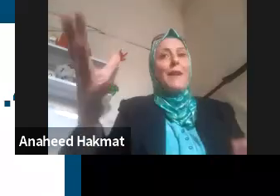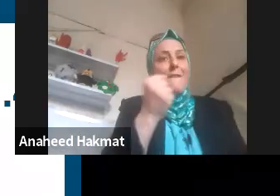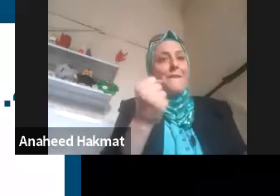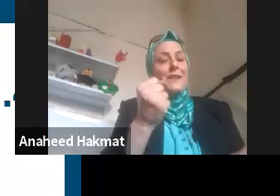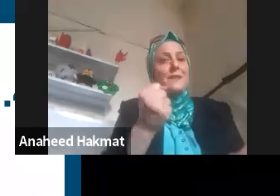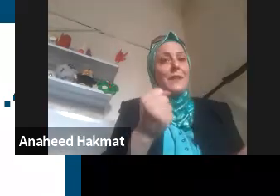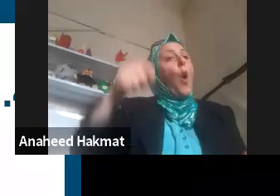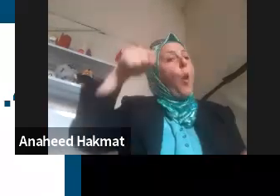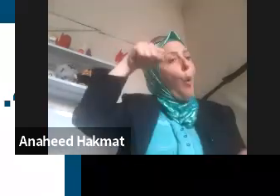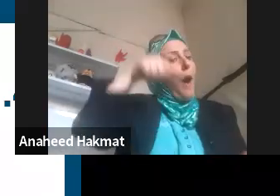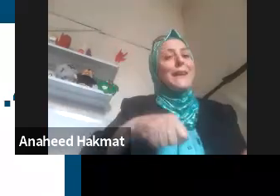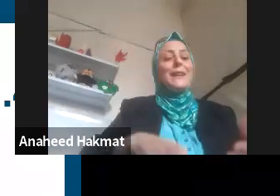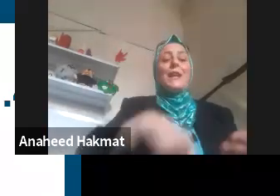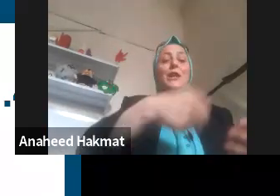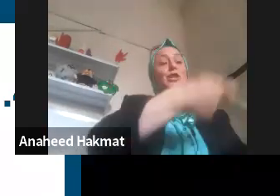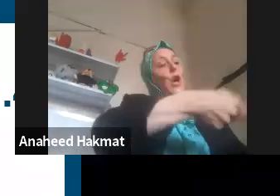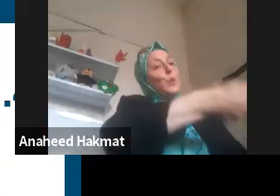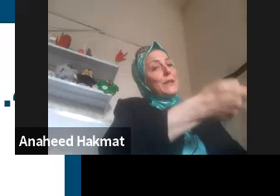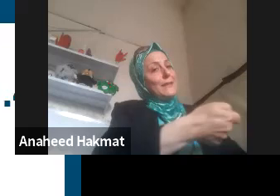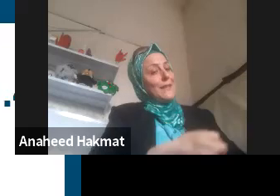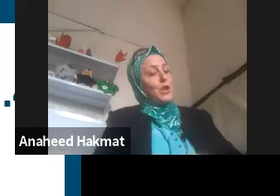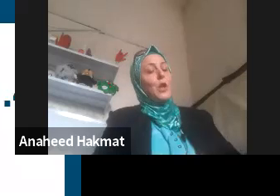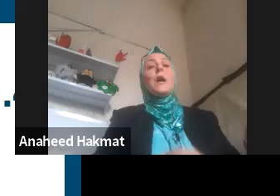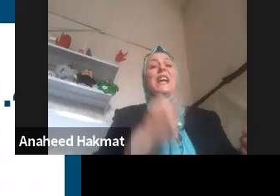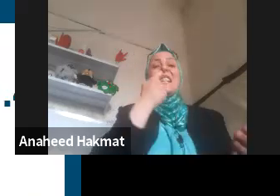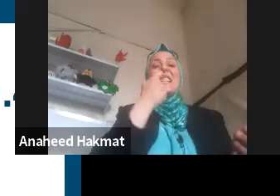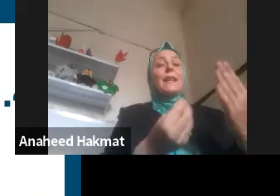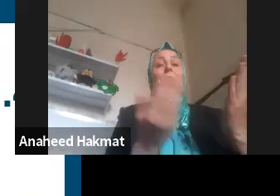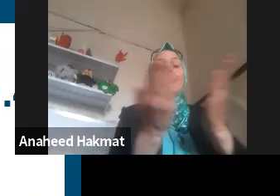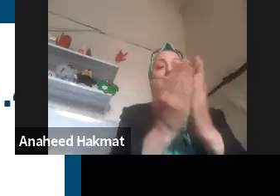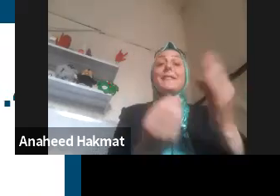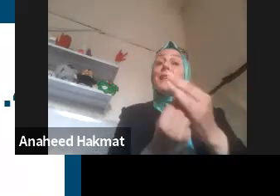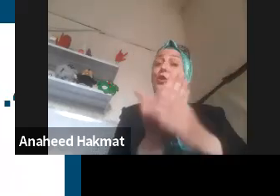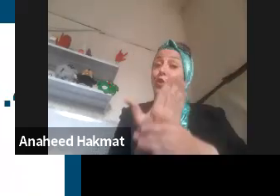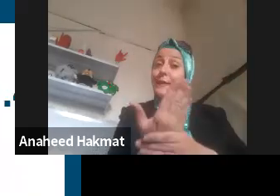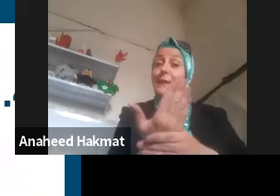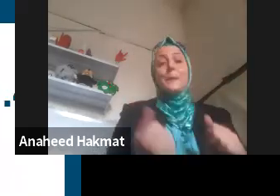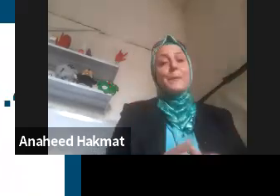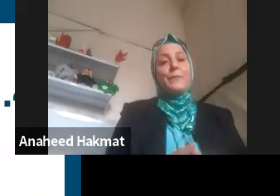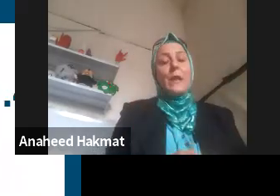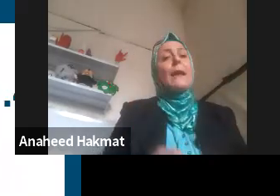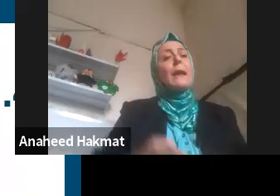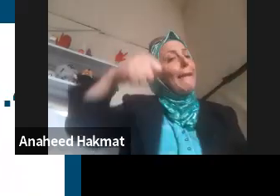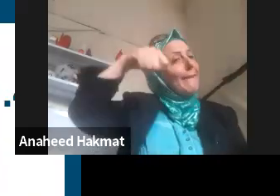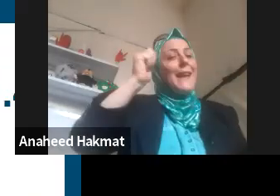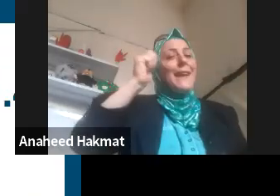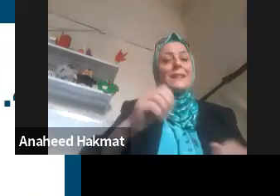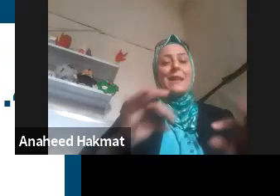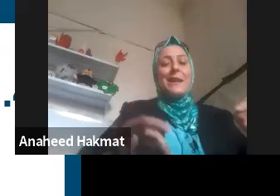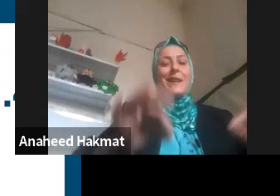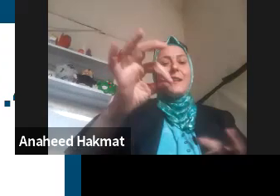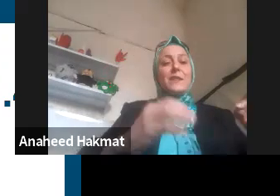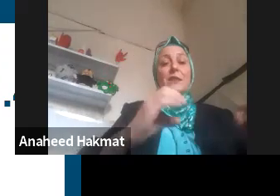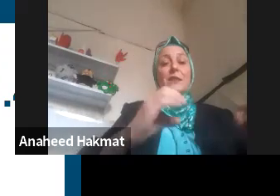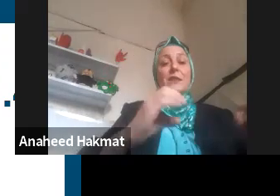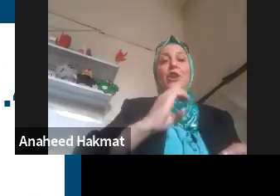يرجعوا يتسجلوا ويفوتوا على السنة الدراسية الجديدة. تأكيد إنه تكون خطة الاستجابة التعليمية دامجة،